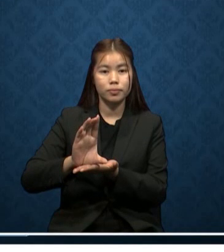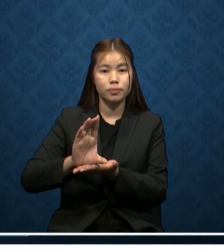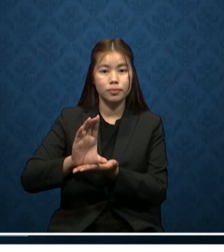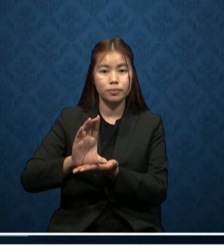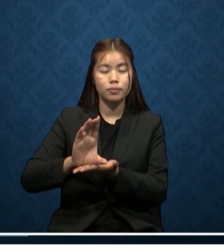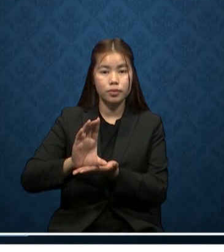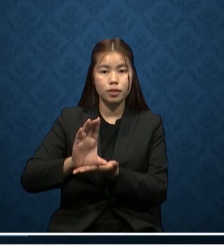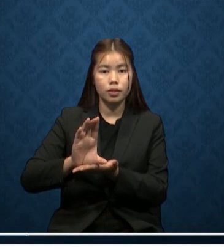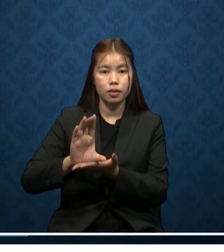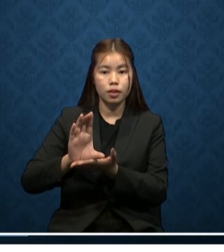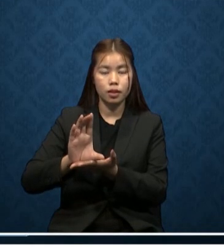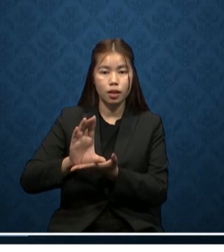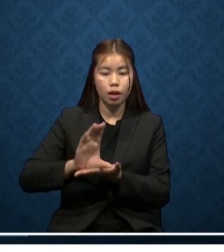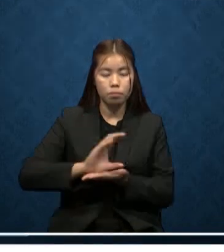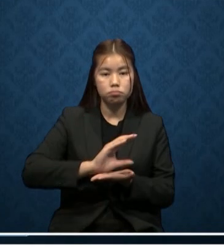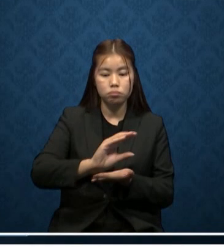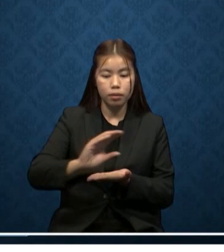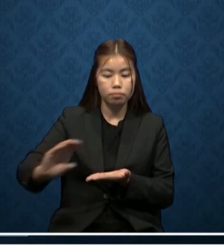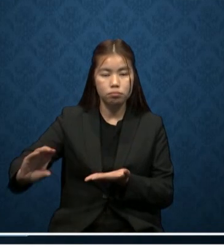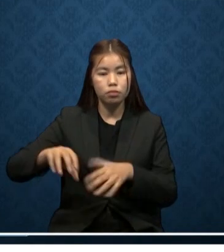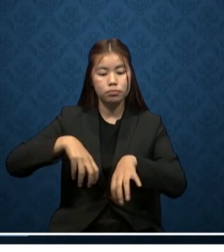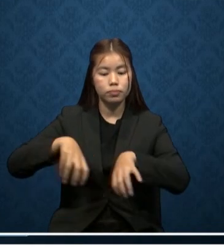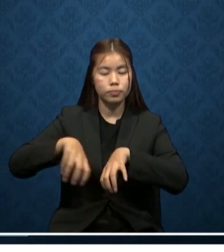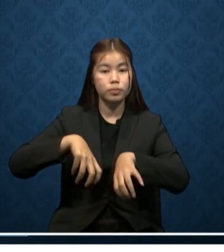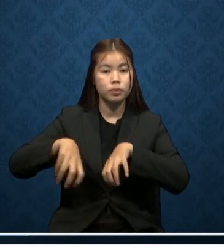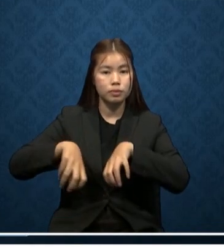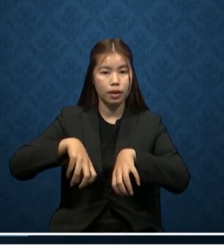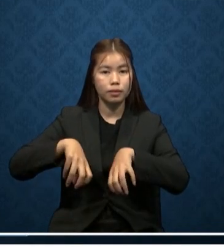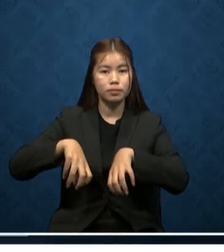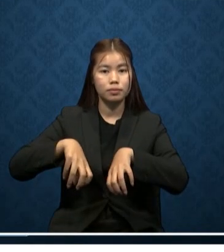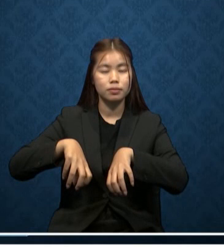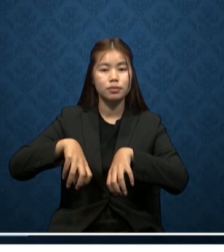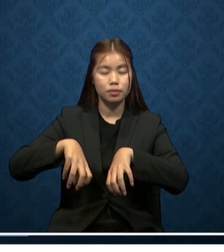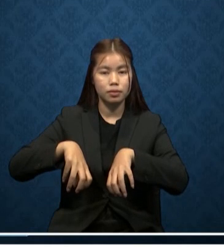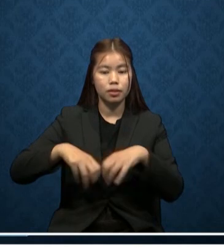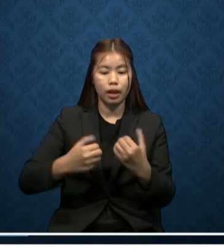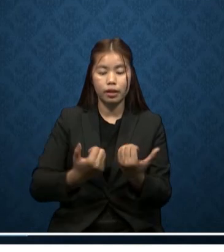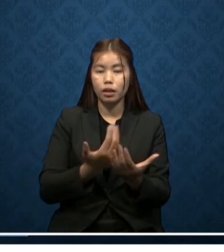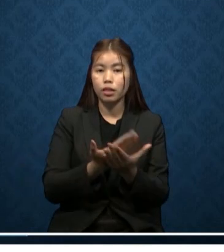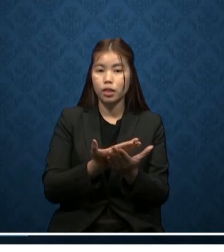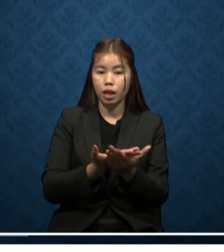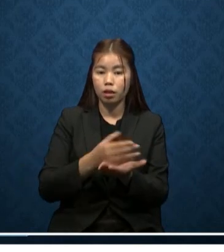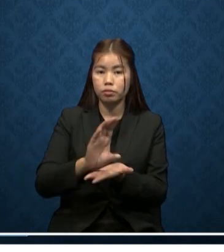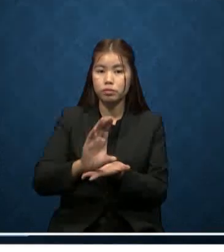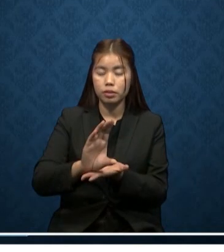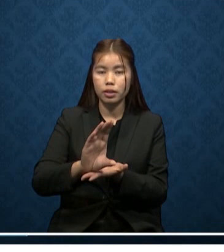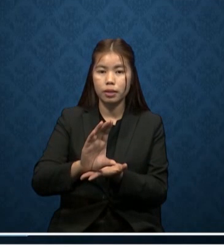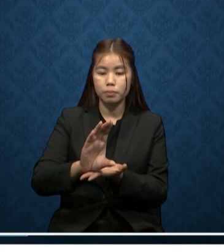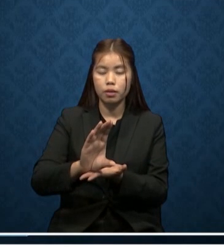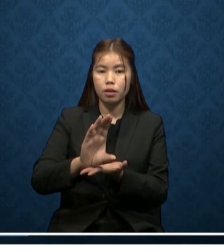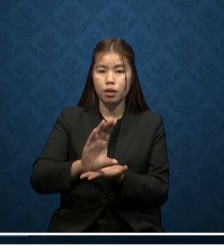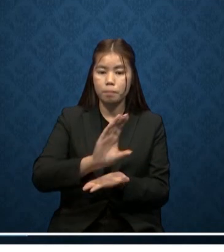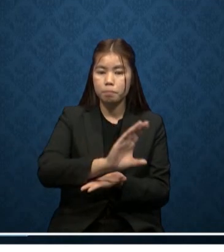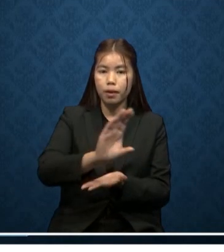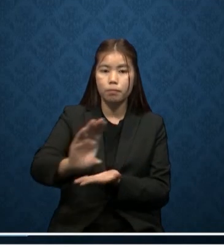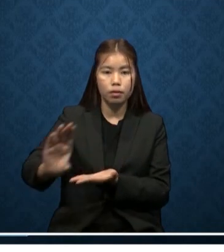ยุทธศาสตร์การจัดสรรซึ่งเรื่องนี้ไอ้ไอ้ตัวกรอบงบประมาณนี้จะเป็นการจัดงบประมาณ